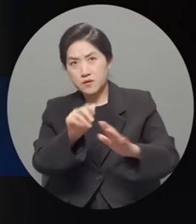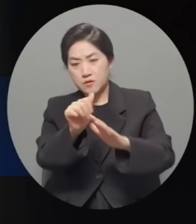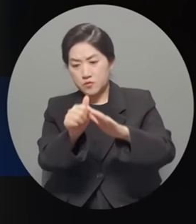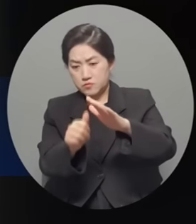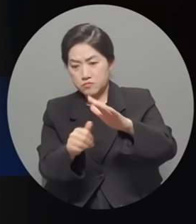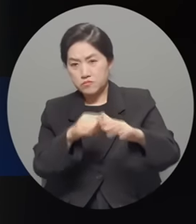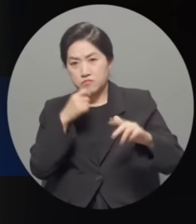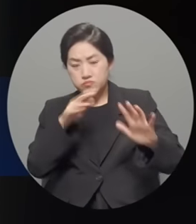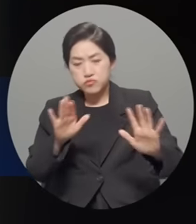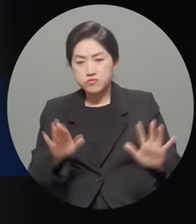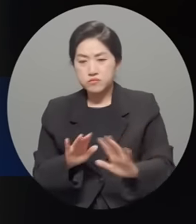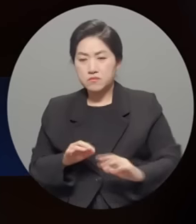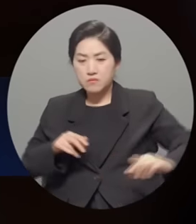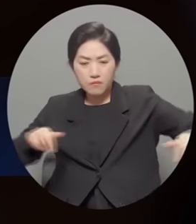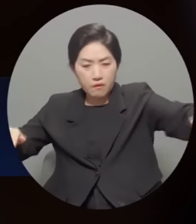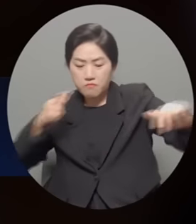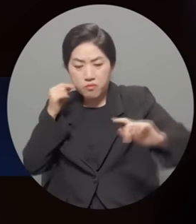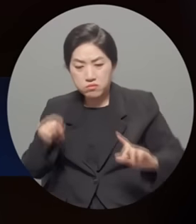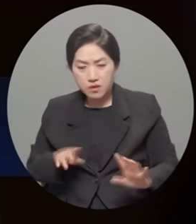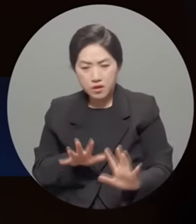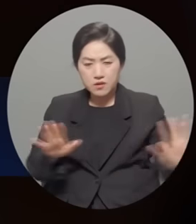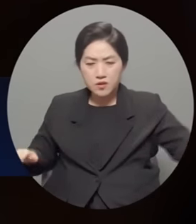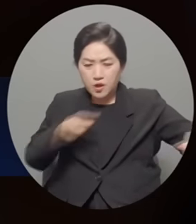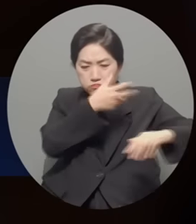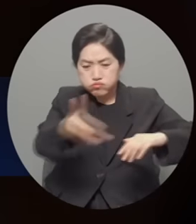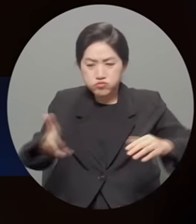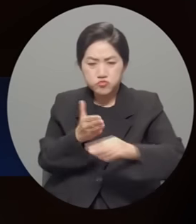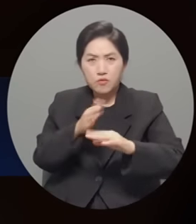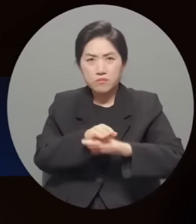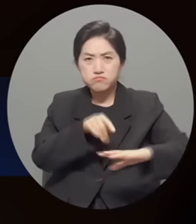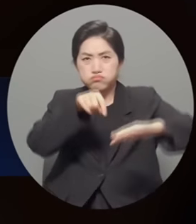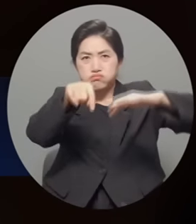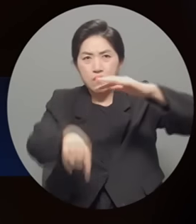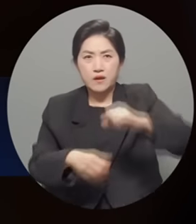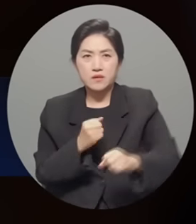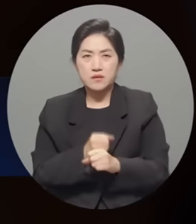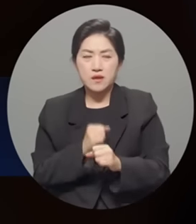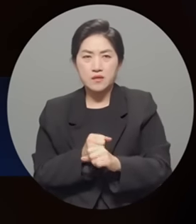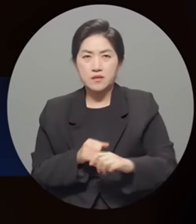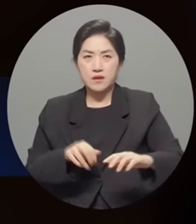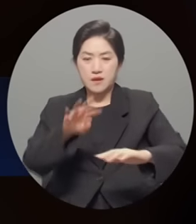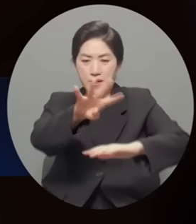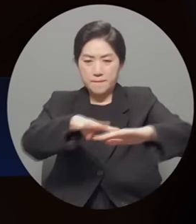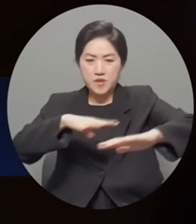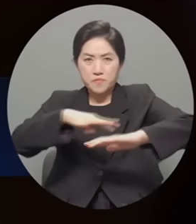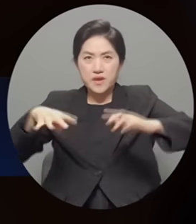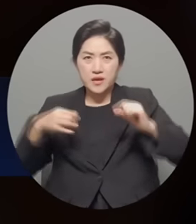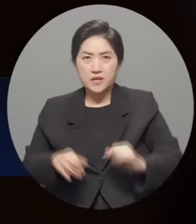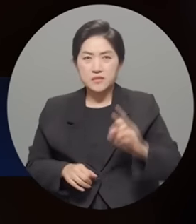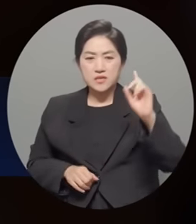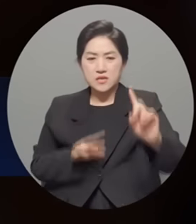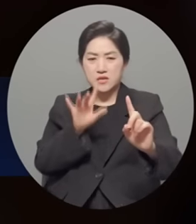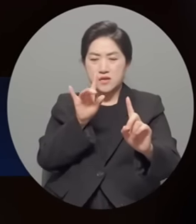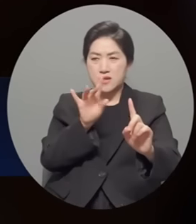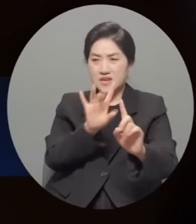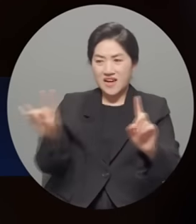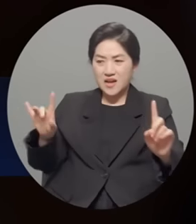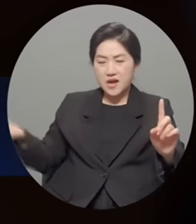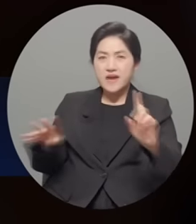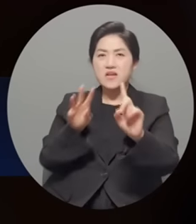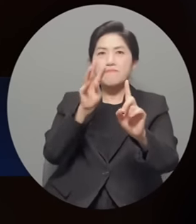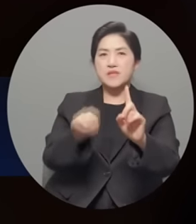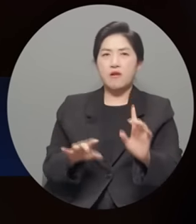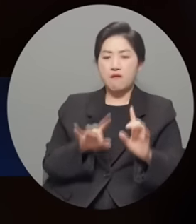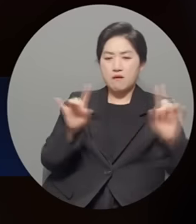다른 방법이 없다 생각합니다. 그래서 바둑판식 배열로 좀 1m 이상 떨어져서 하라고 지시를 받았습니다.